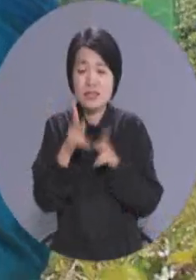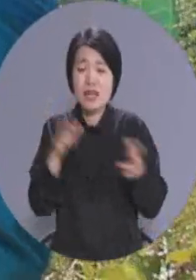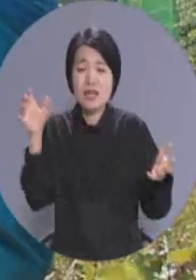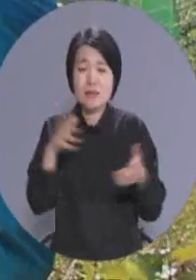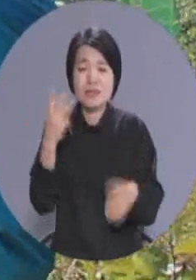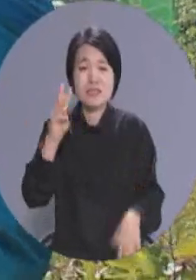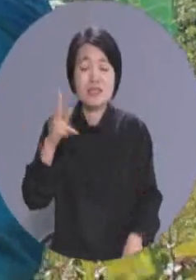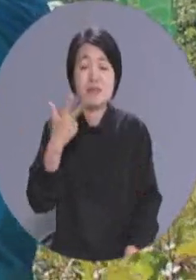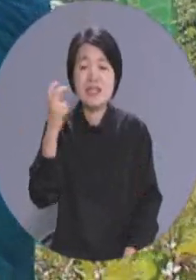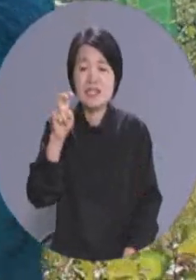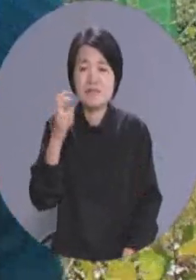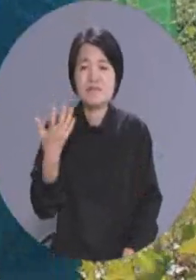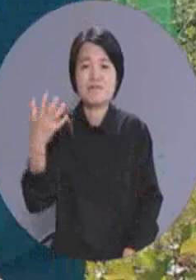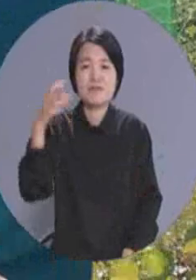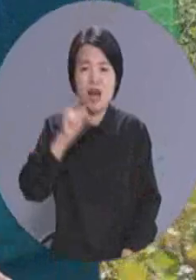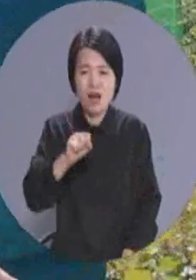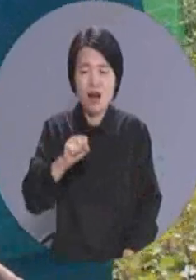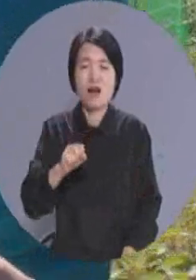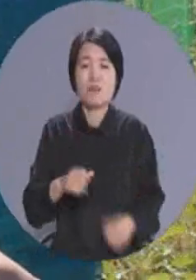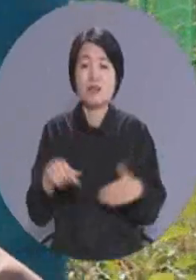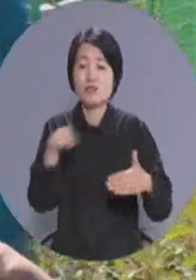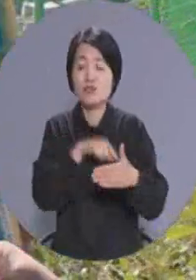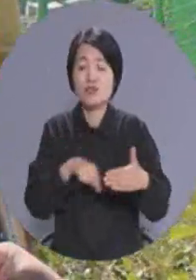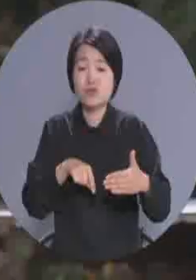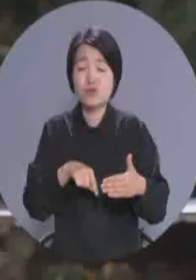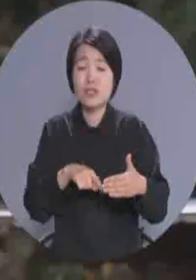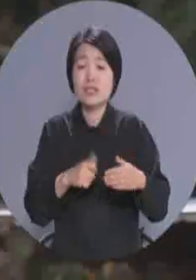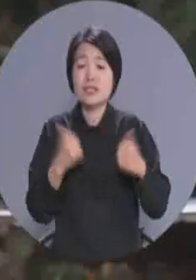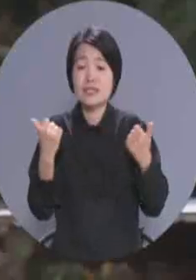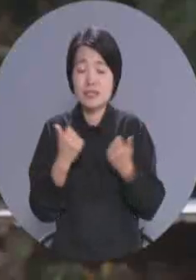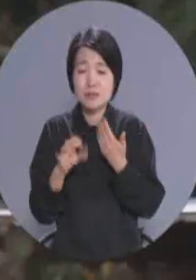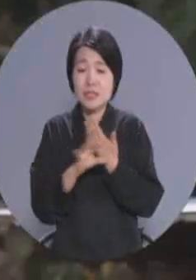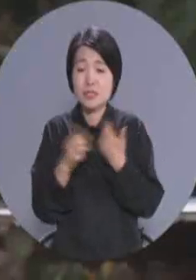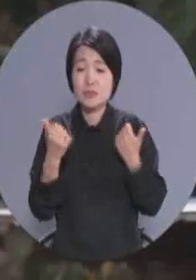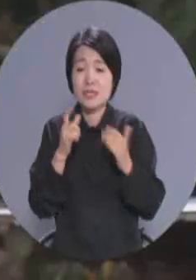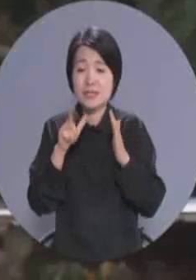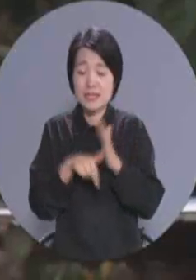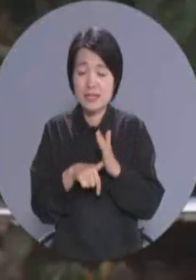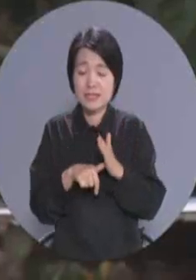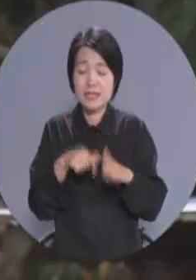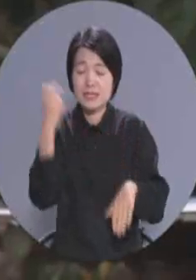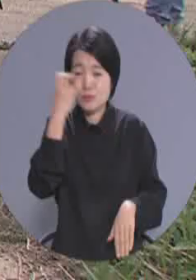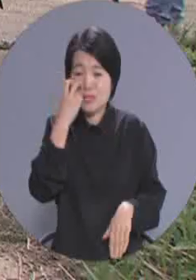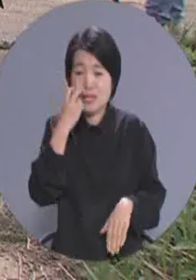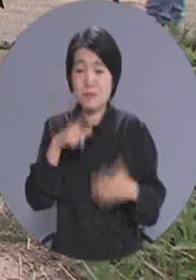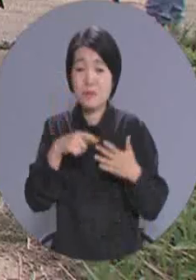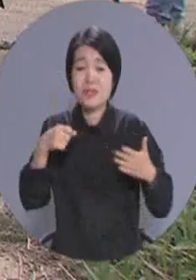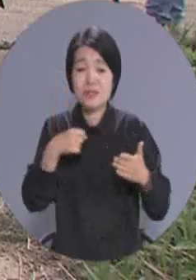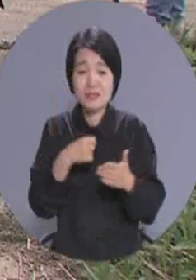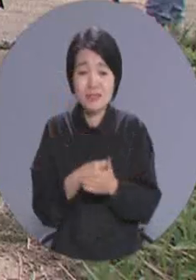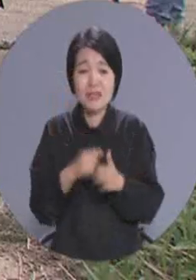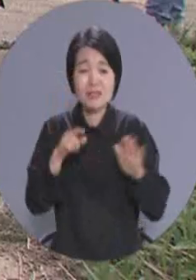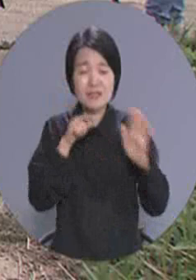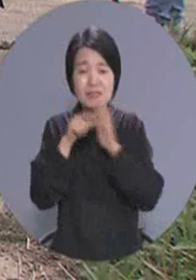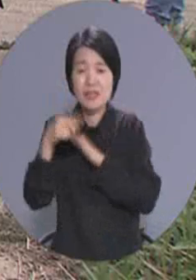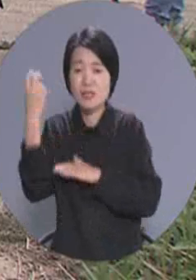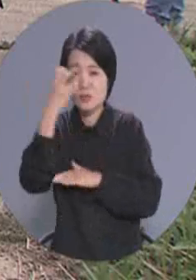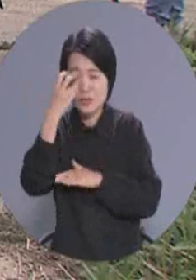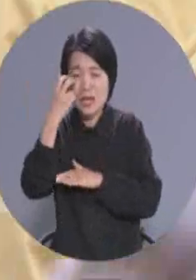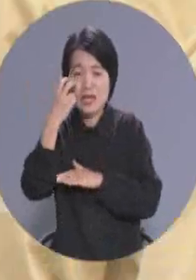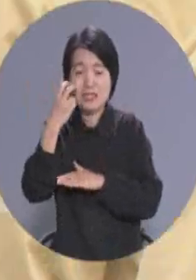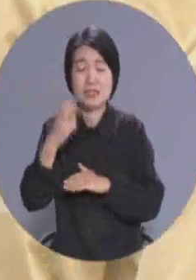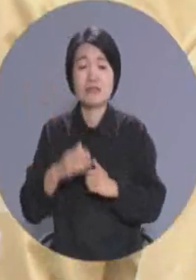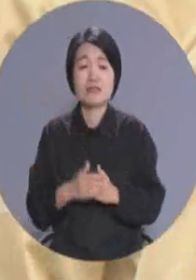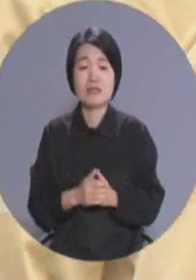3220억 원입니다이가 군 번 임시회에서 행정 사무조사 대상으로 정해 현장 조사에 나선